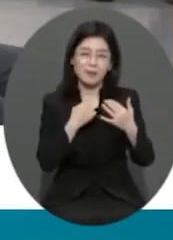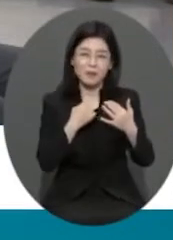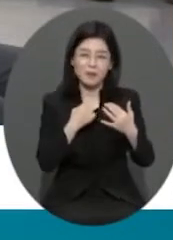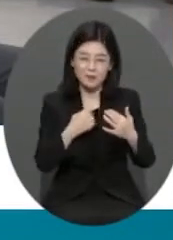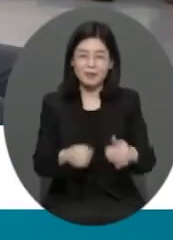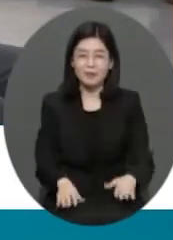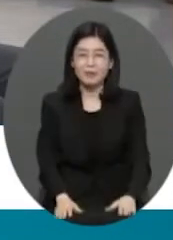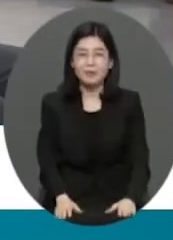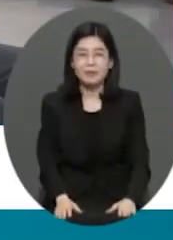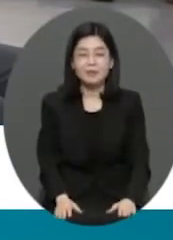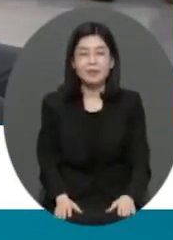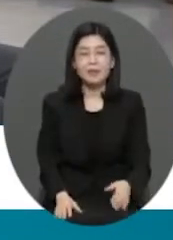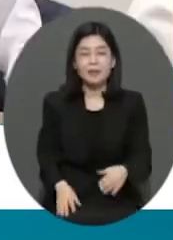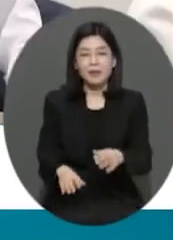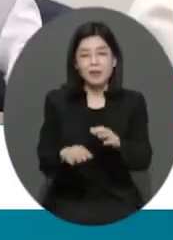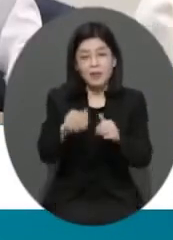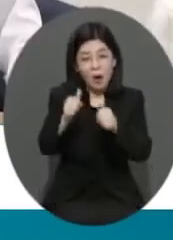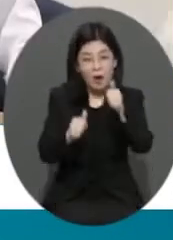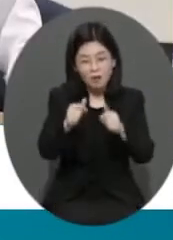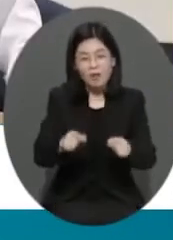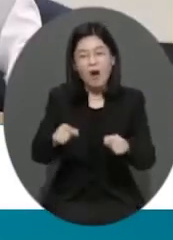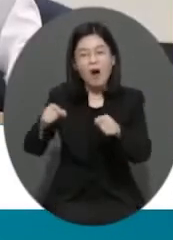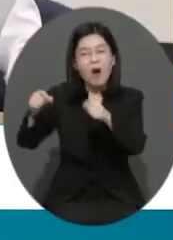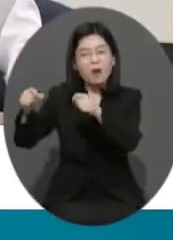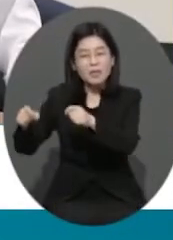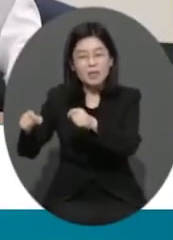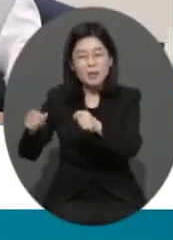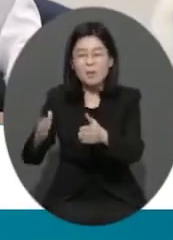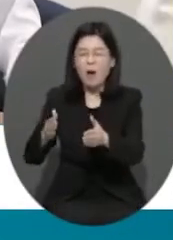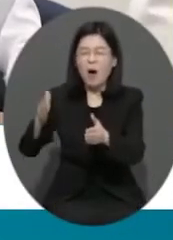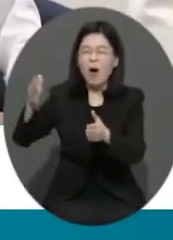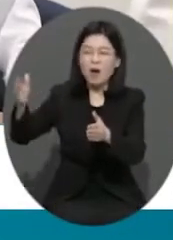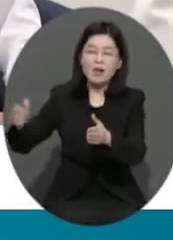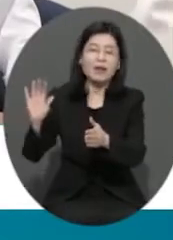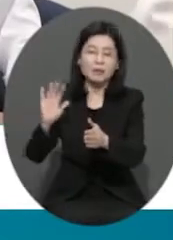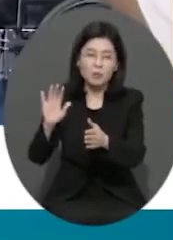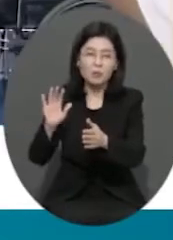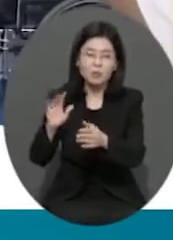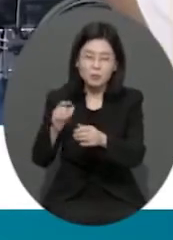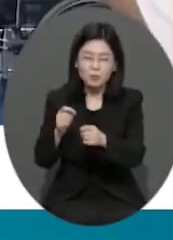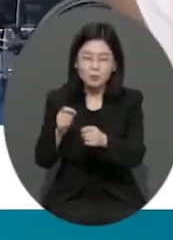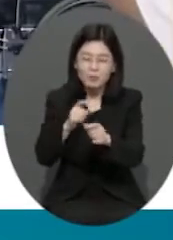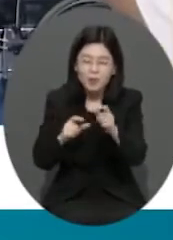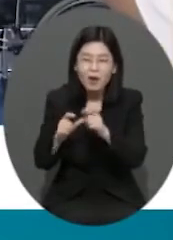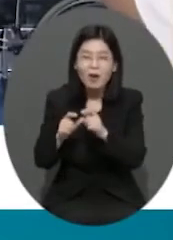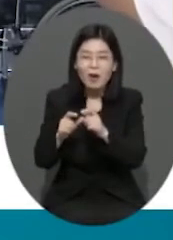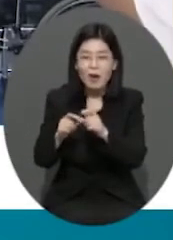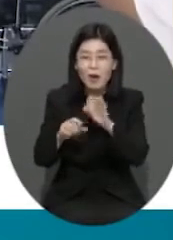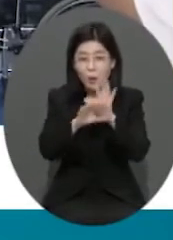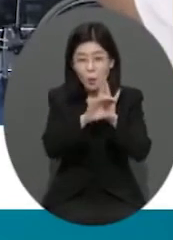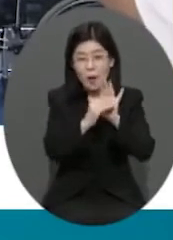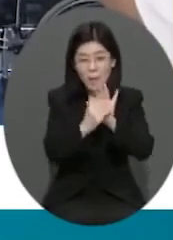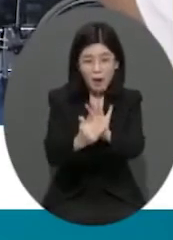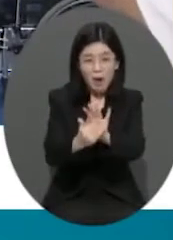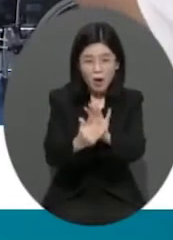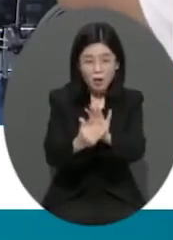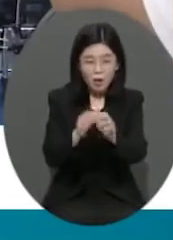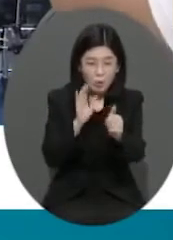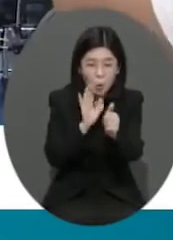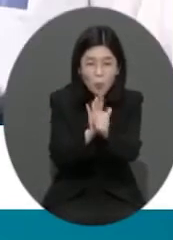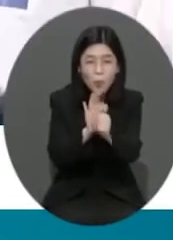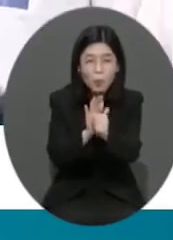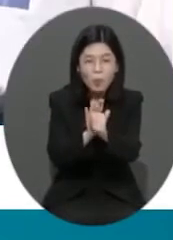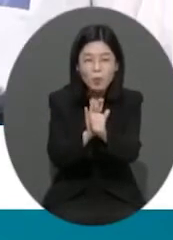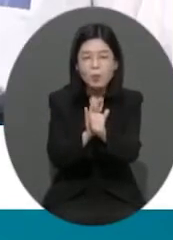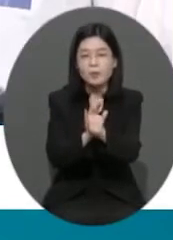담은 방역 상황을 고려해서 저희 중앙당 선거관리위원회가 3주 연기로 오늘 오전에 보고를 했고 그